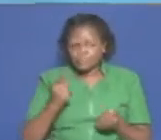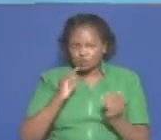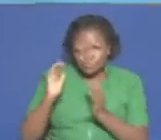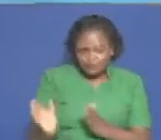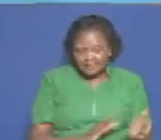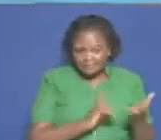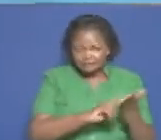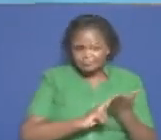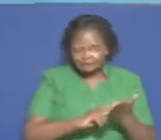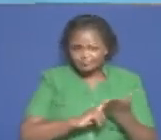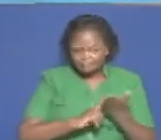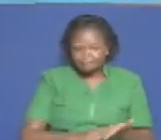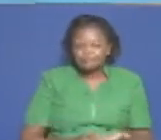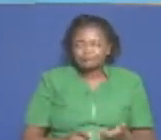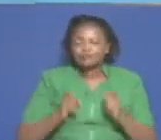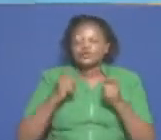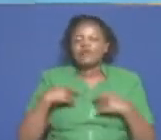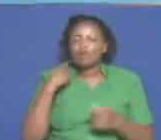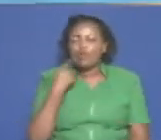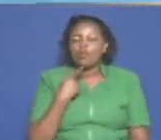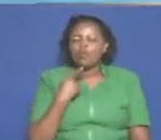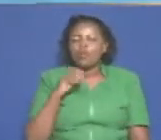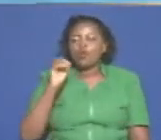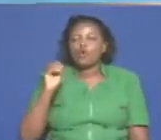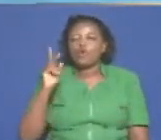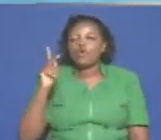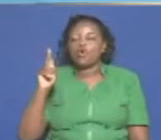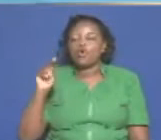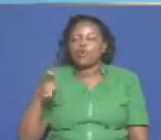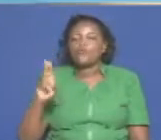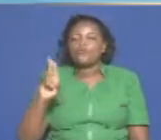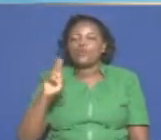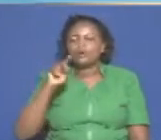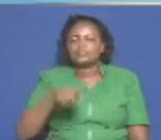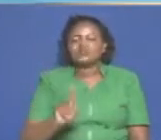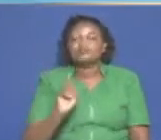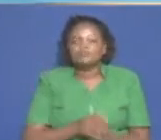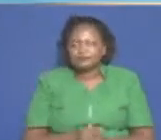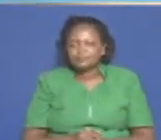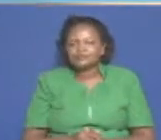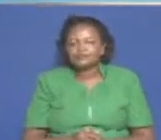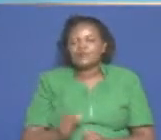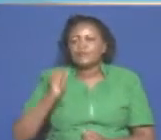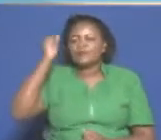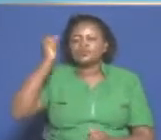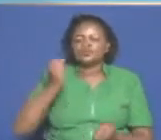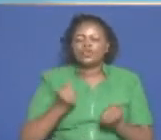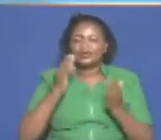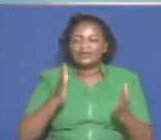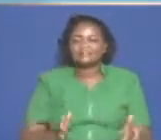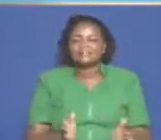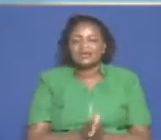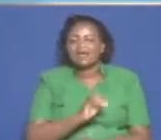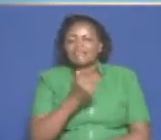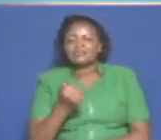mjadala huo, kwenye studio najiunga naye Rogers Okumu ambaye ni mchanganuzi wa masuala ya kisiasa, na vile vile tunaye Musa